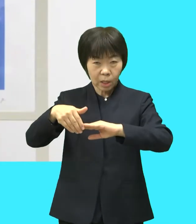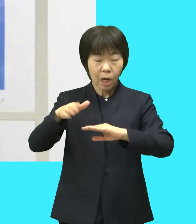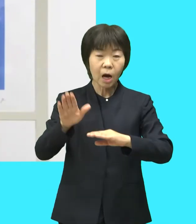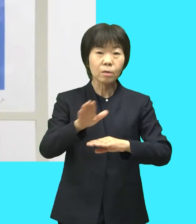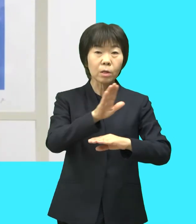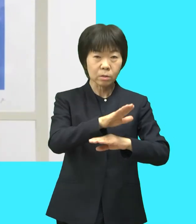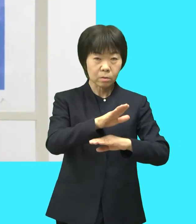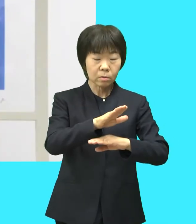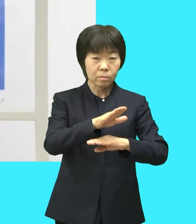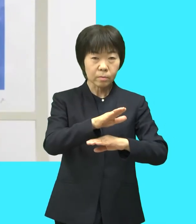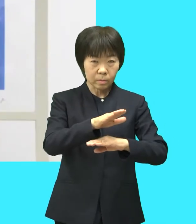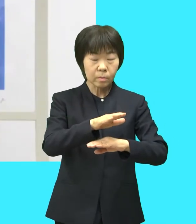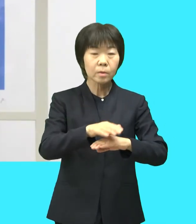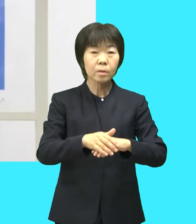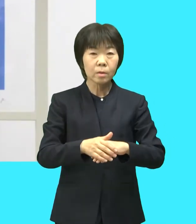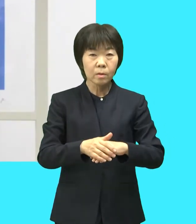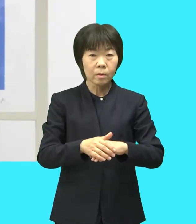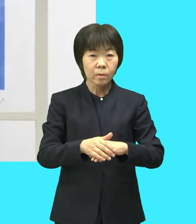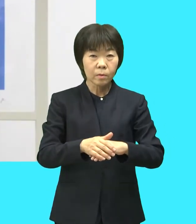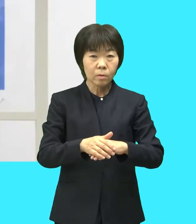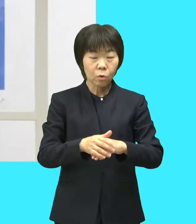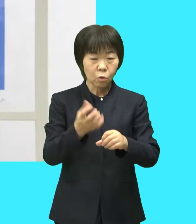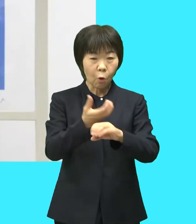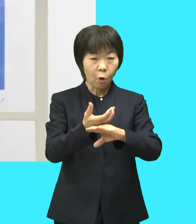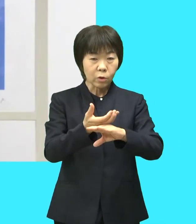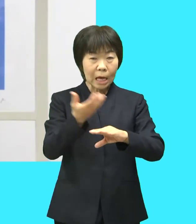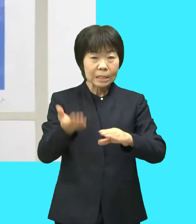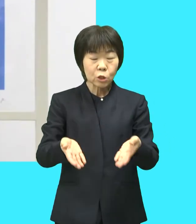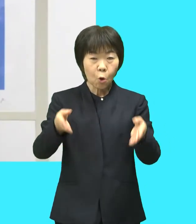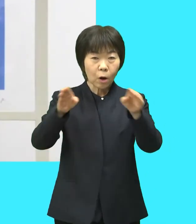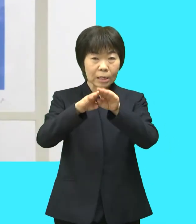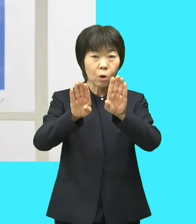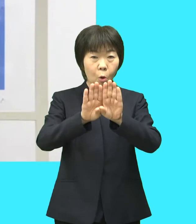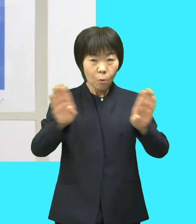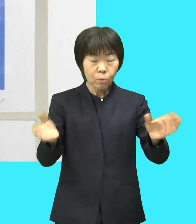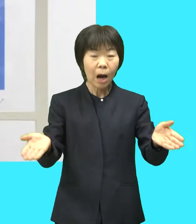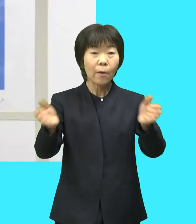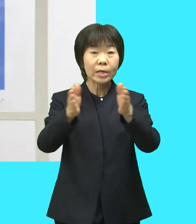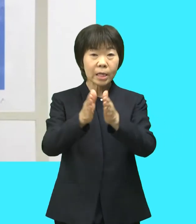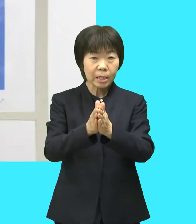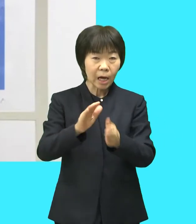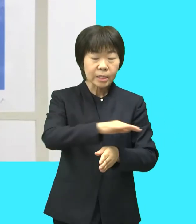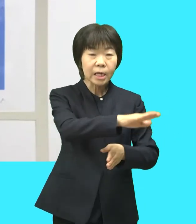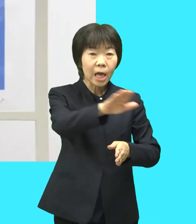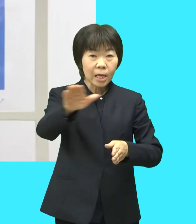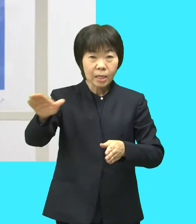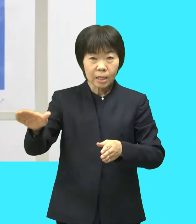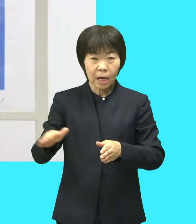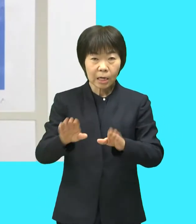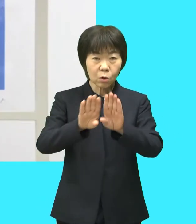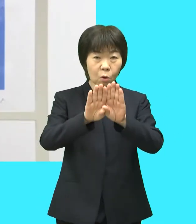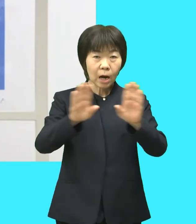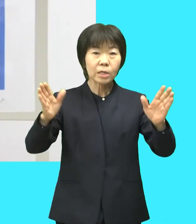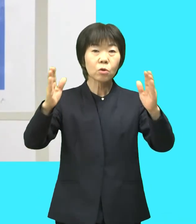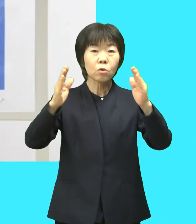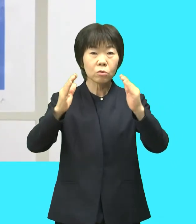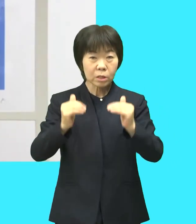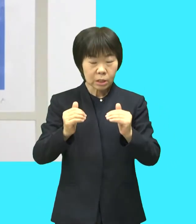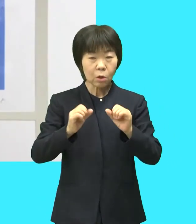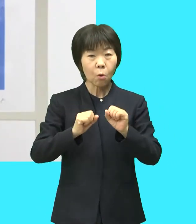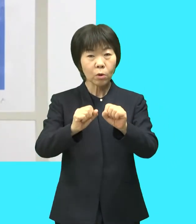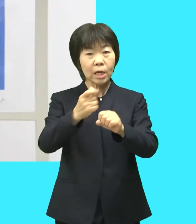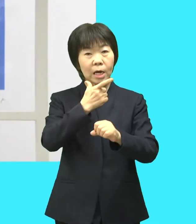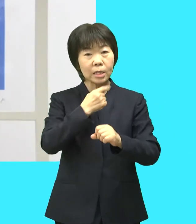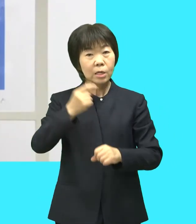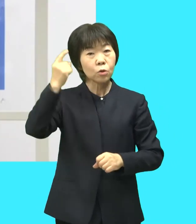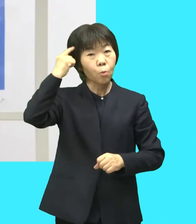。でこの全体伝承館のオープンを合わせた全体の開所式をぜひ行いたいと